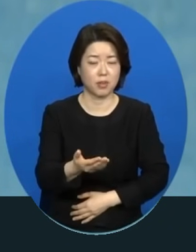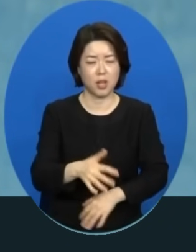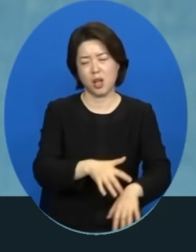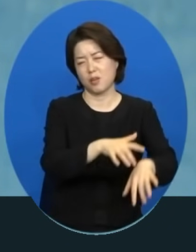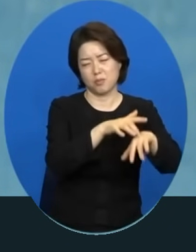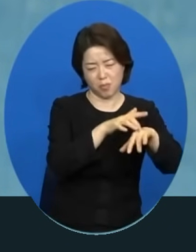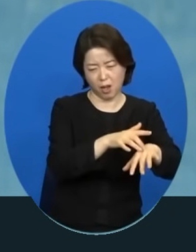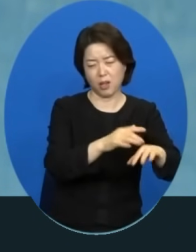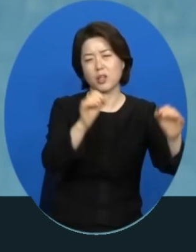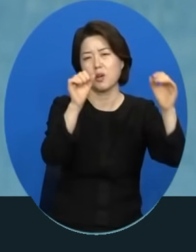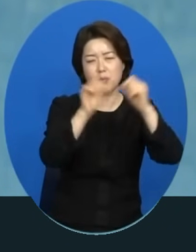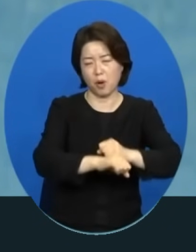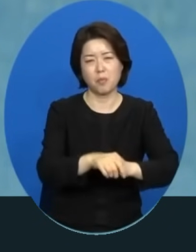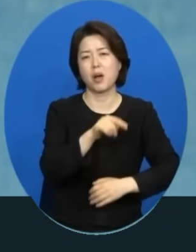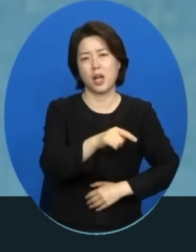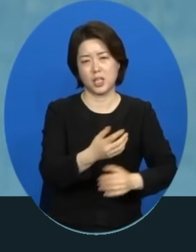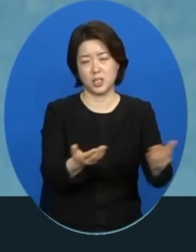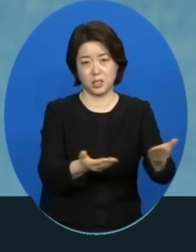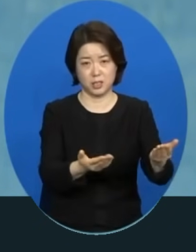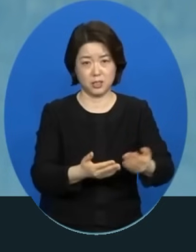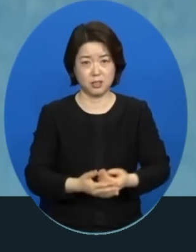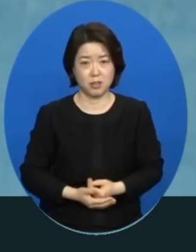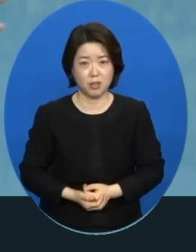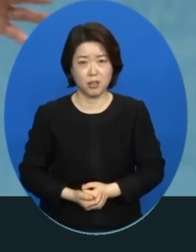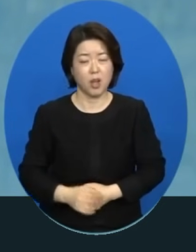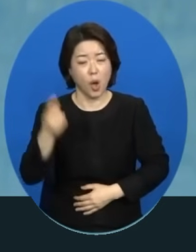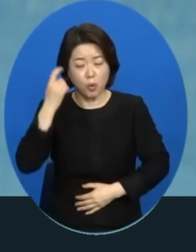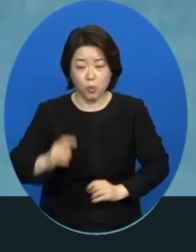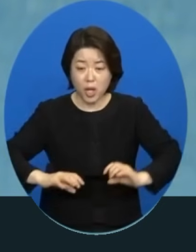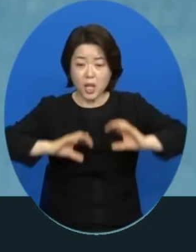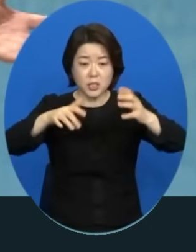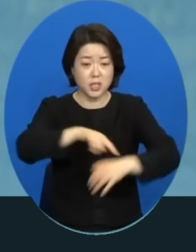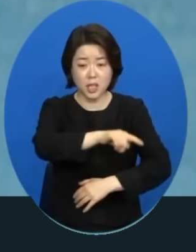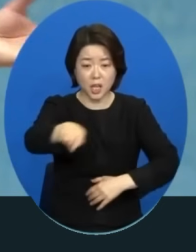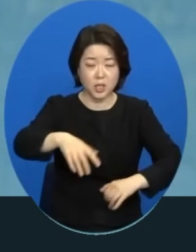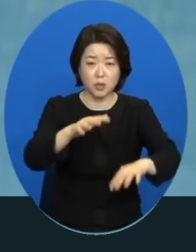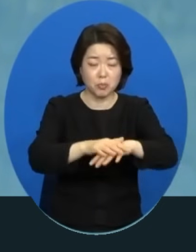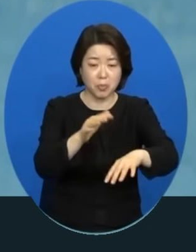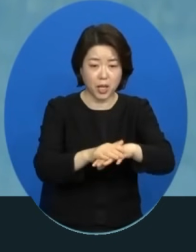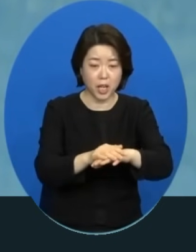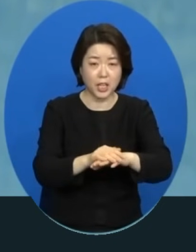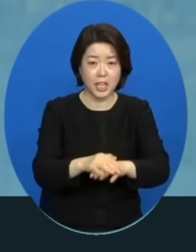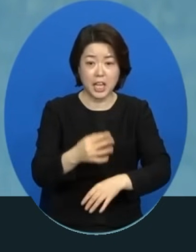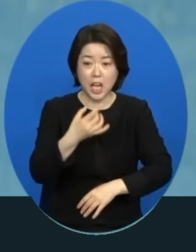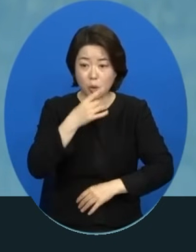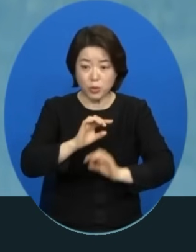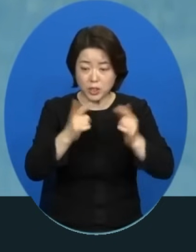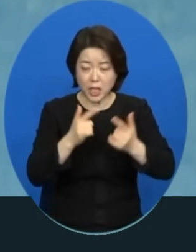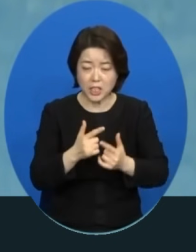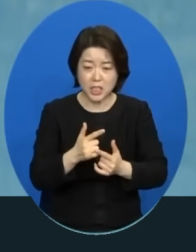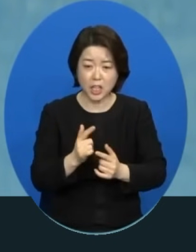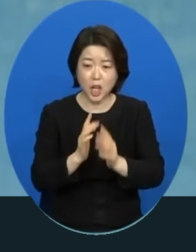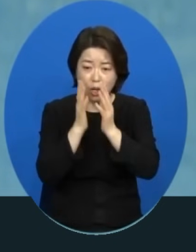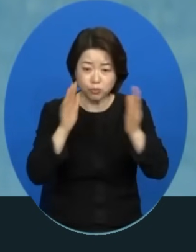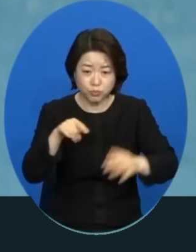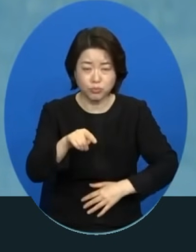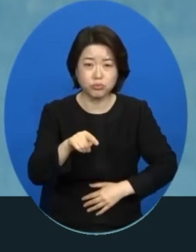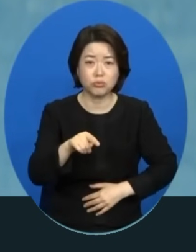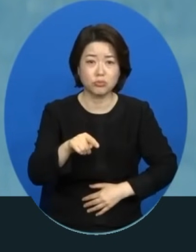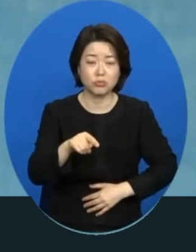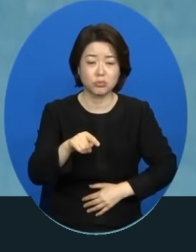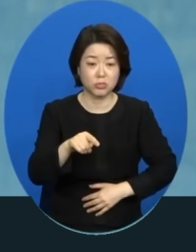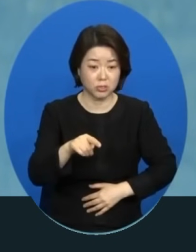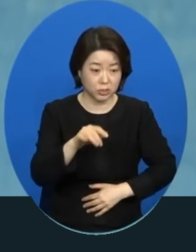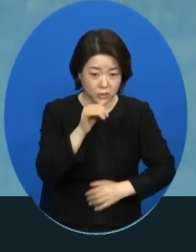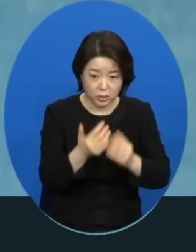마귀가 멸망시키는 거예요. 마귀가 왜 세상 이 밭에 가라지가 있습니까? 주님 뭐라고 하셨어요? 원수가 그리하였구나.